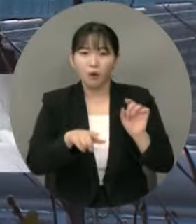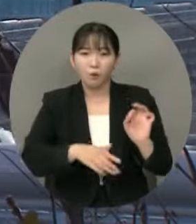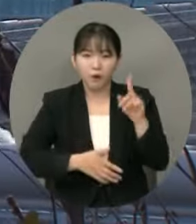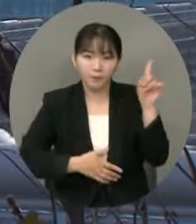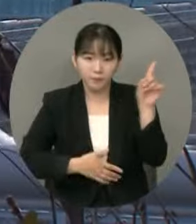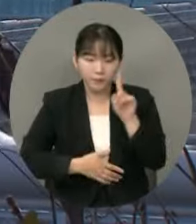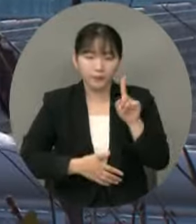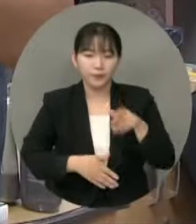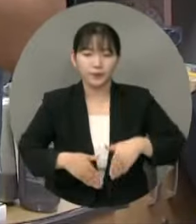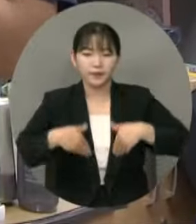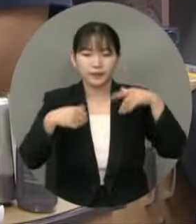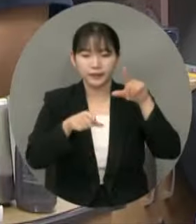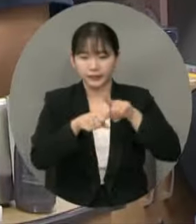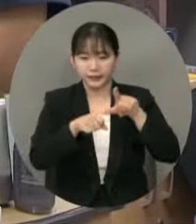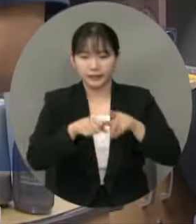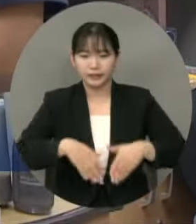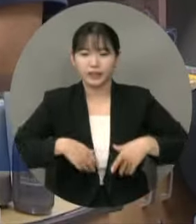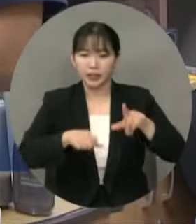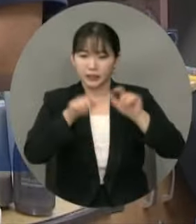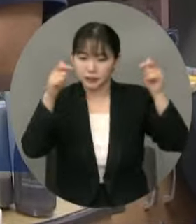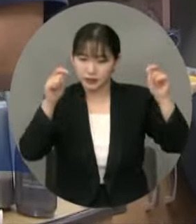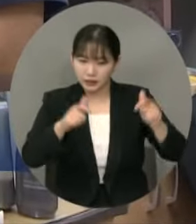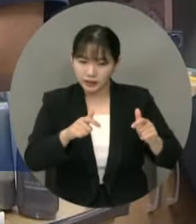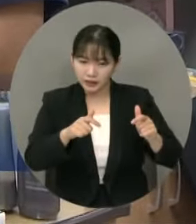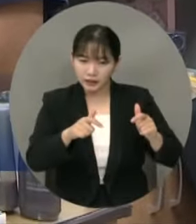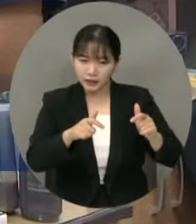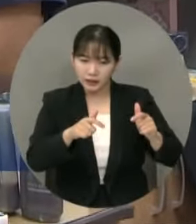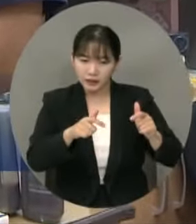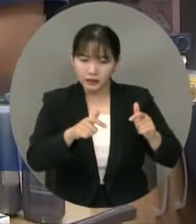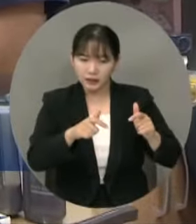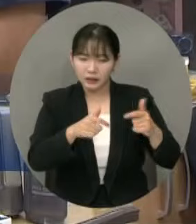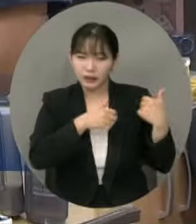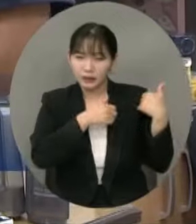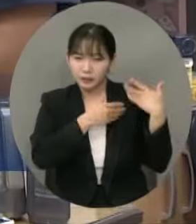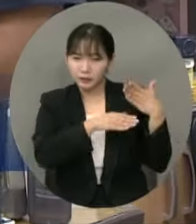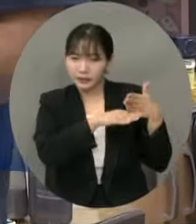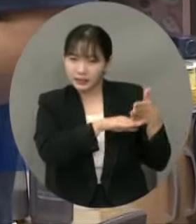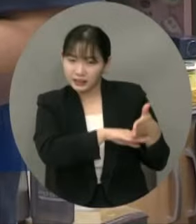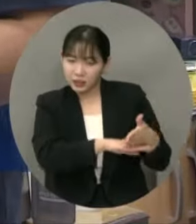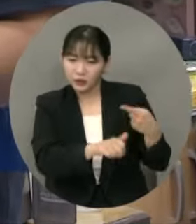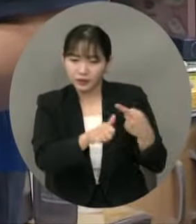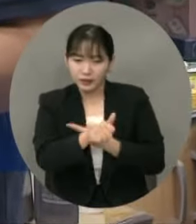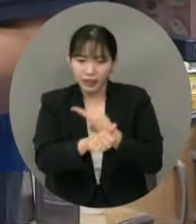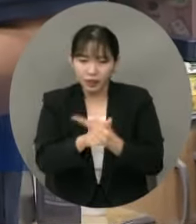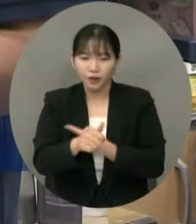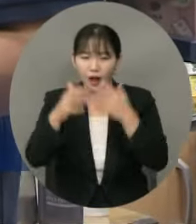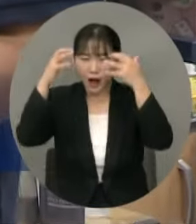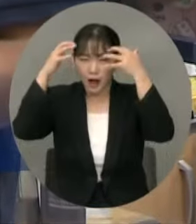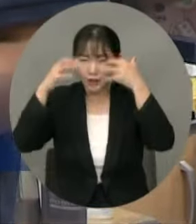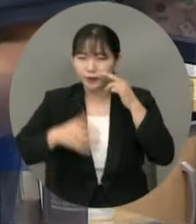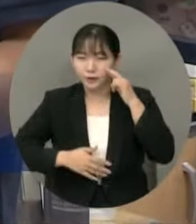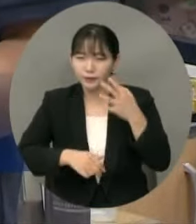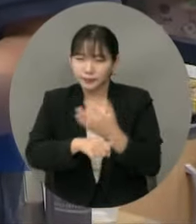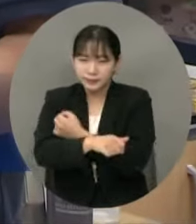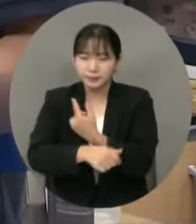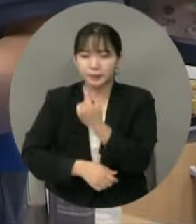온실가스가 지목됐습니다. 온실가스 감축이라는 그걸 늦추면 늦출수록 이 시기는 더 빨리 오는 거기